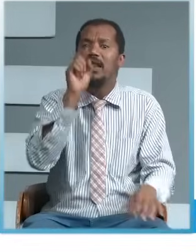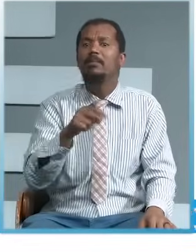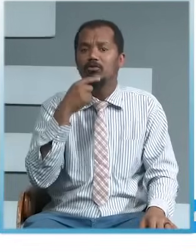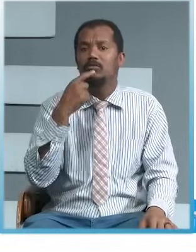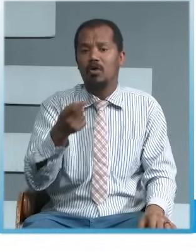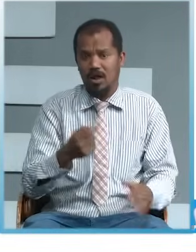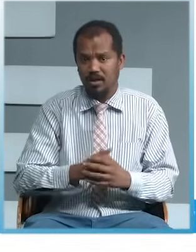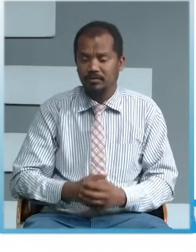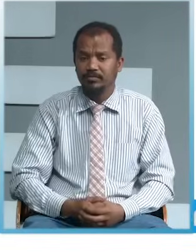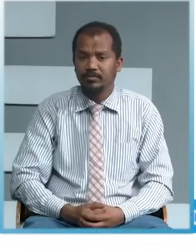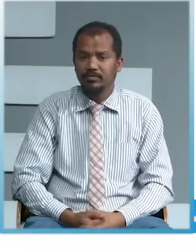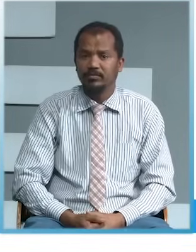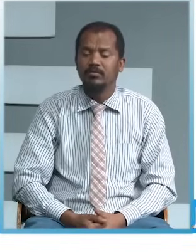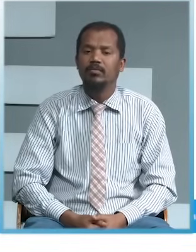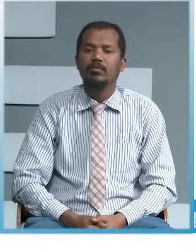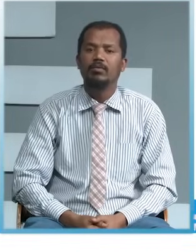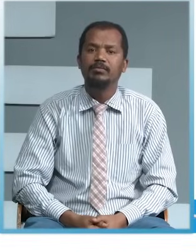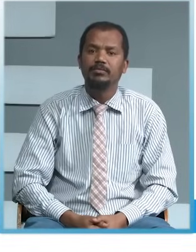ሙላት አብራርተዋል።